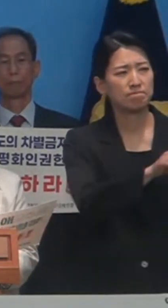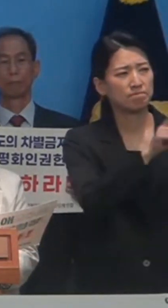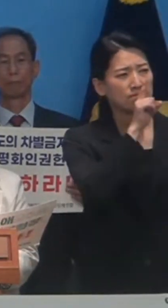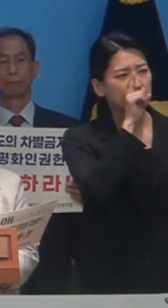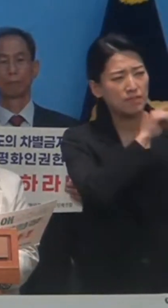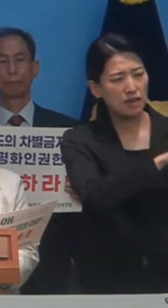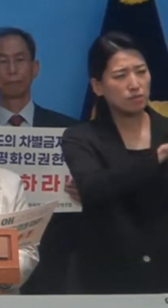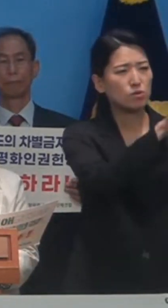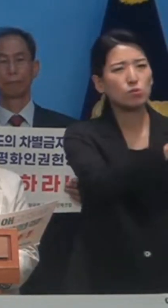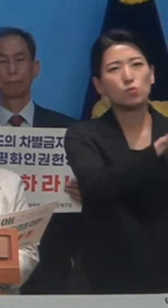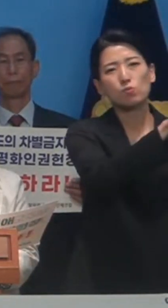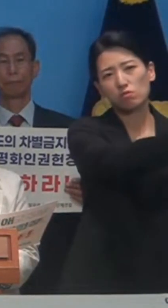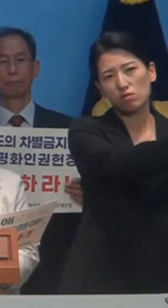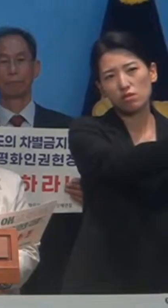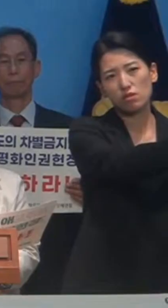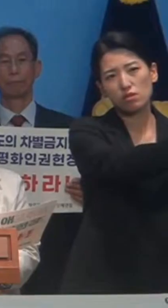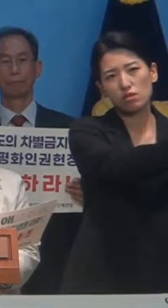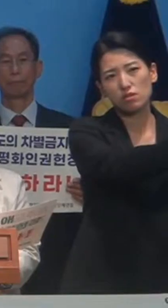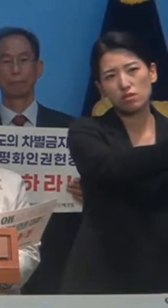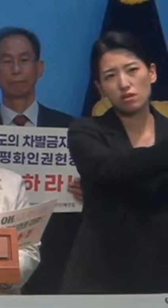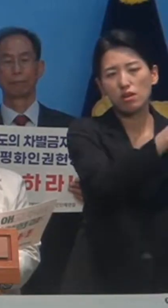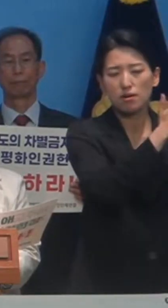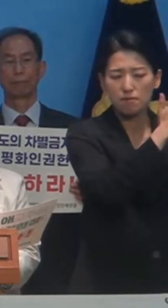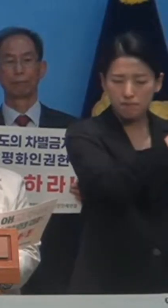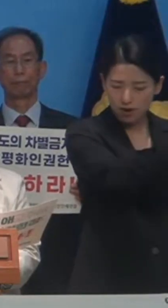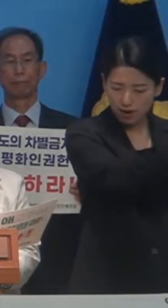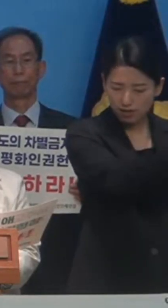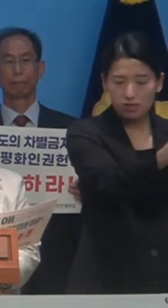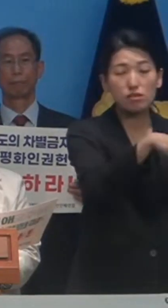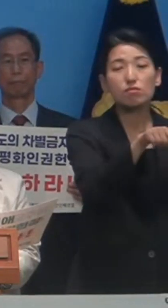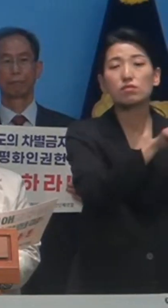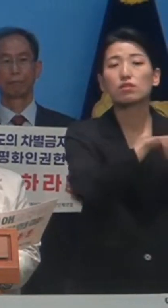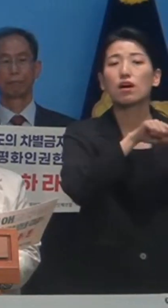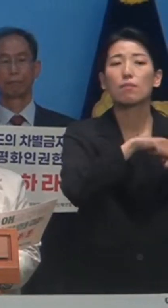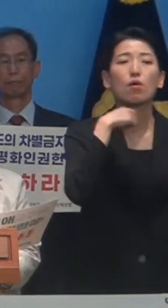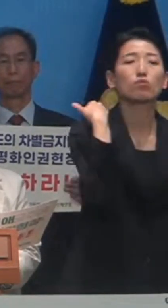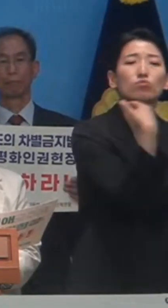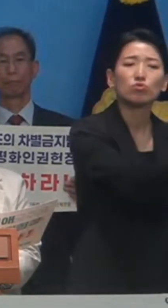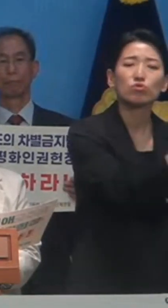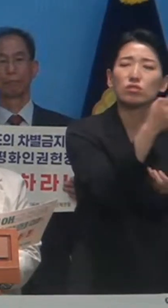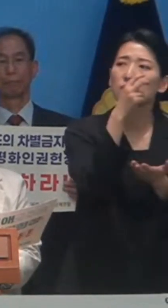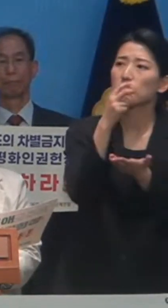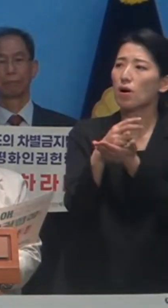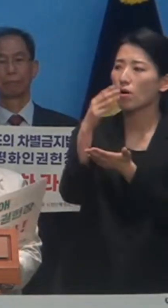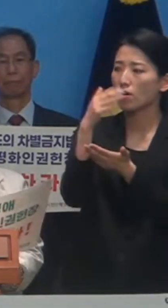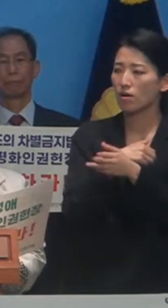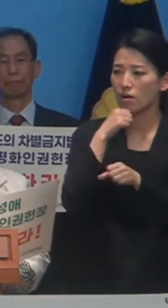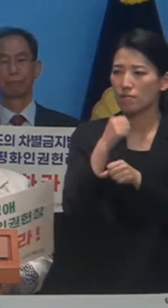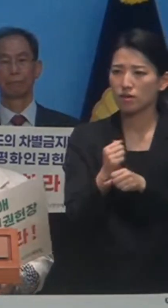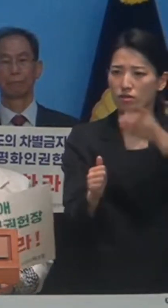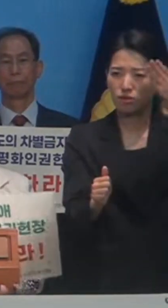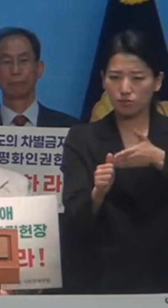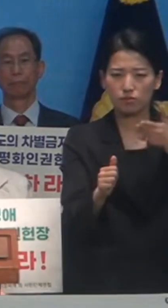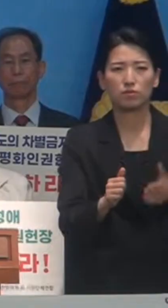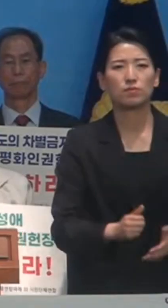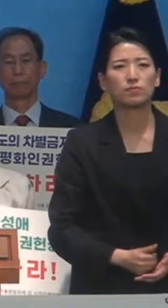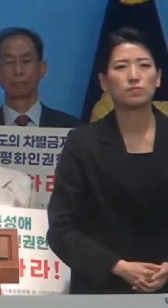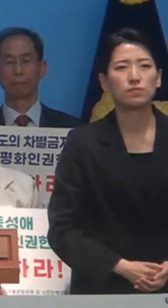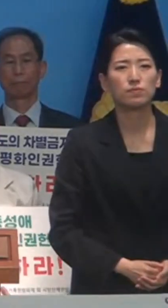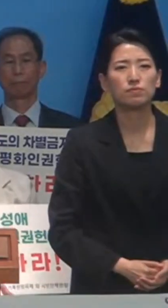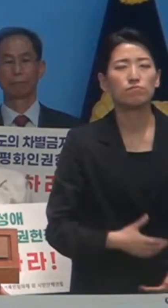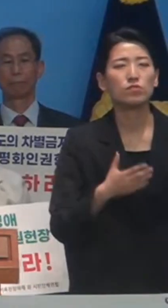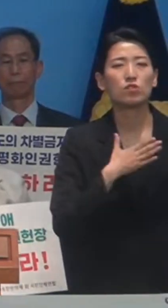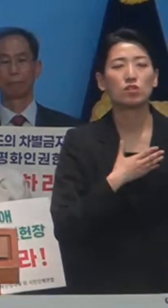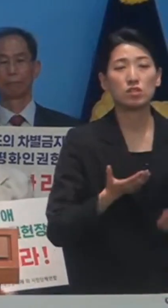악법 조례를 발의 거기에 대한 반드시 징계를 할 수 있도록 법안을 꼭 만들어 주십시오.